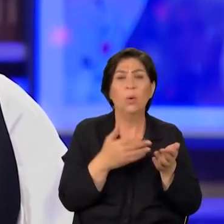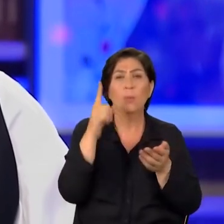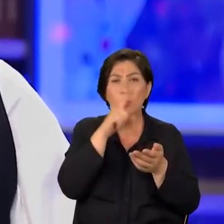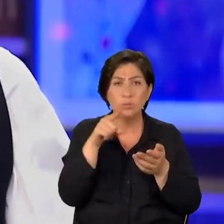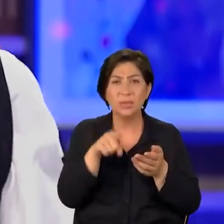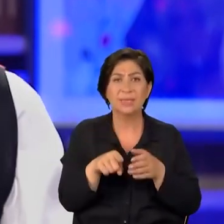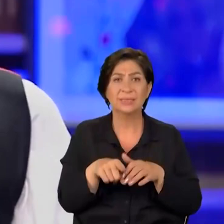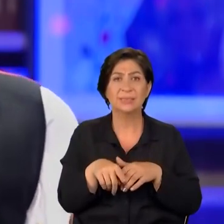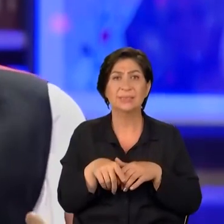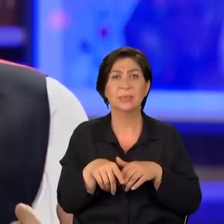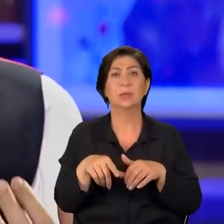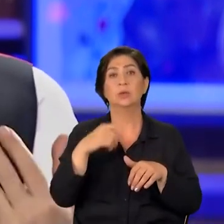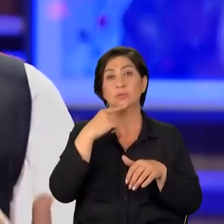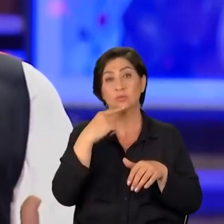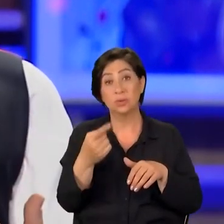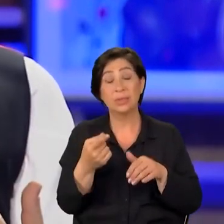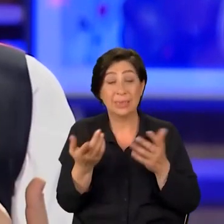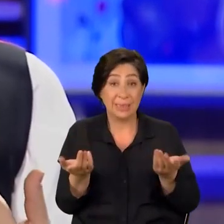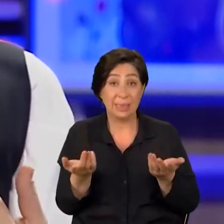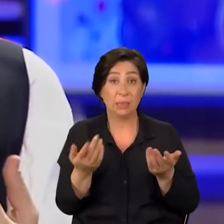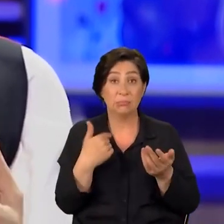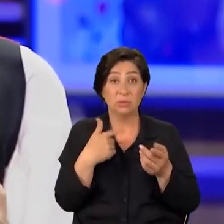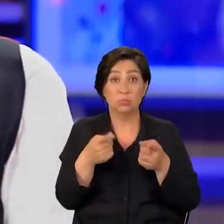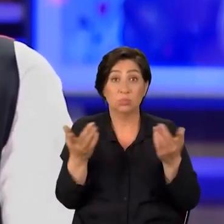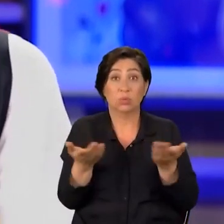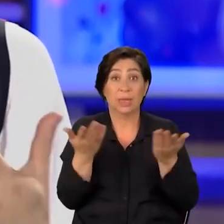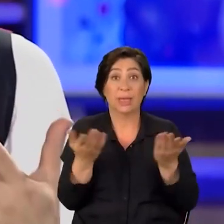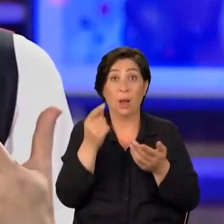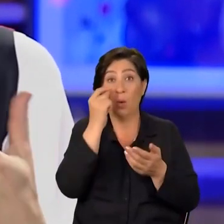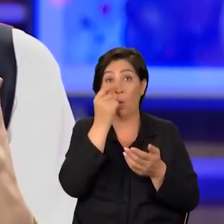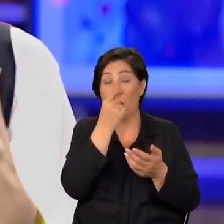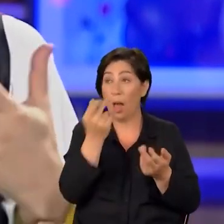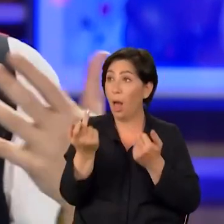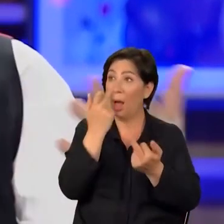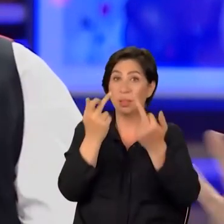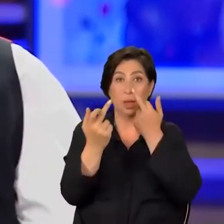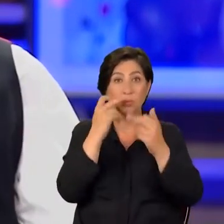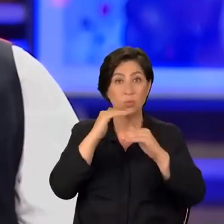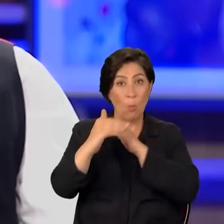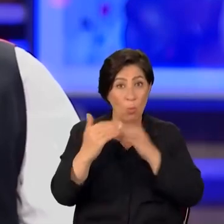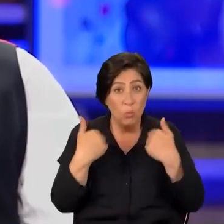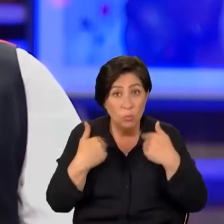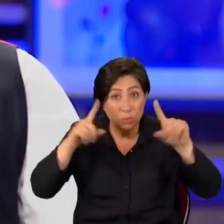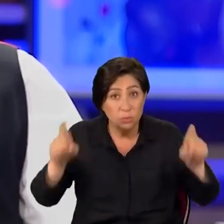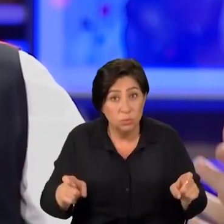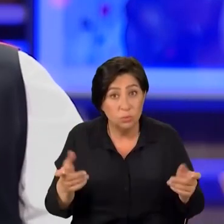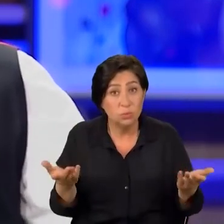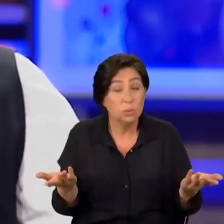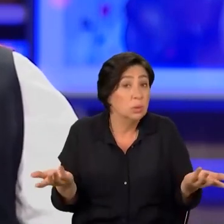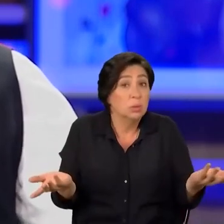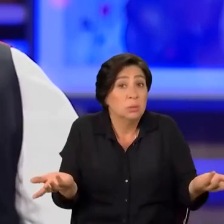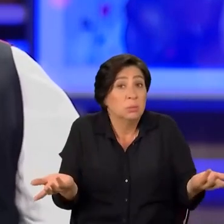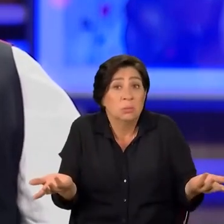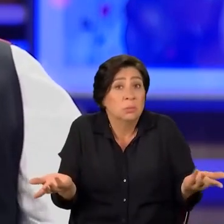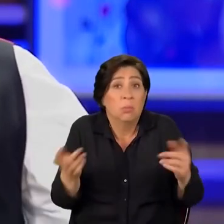Yapıyorlar. Dolayısıyla diyorsun ki o zaman yani biz bu kadar kolay kandırılabilir bir toplum muyuz? Yani bize